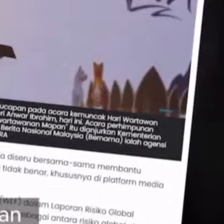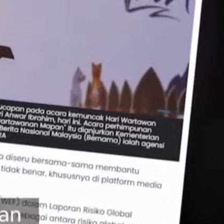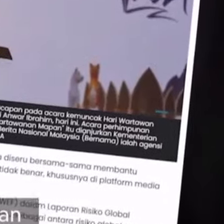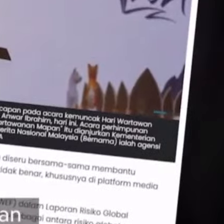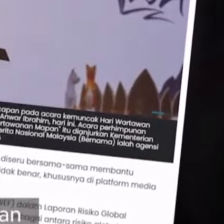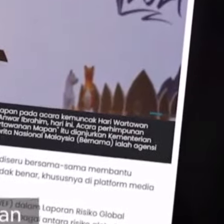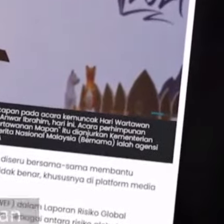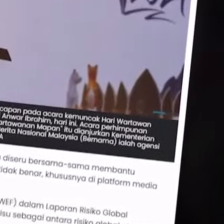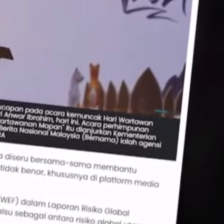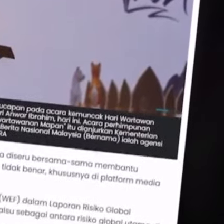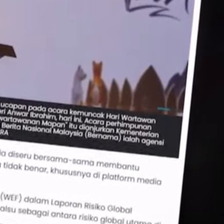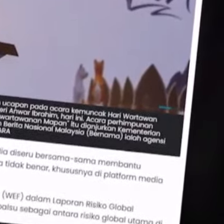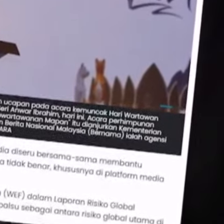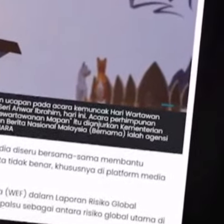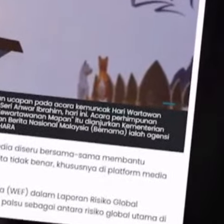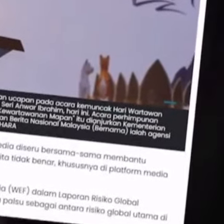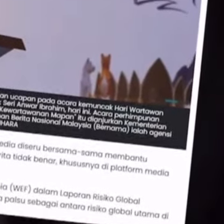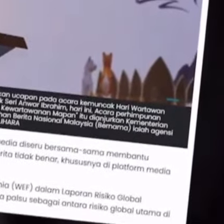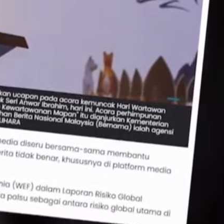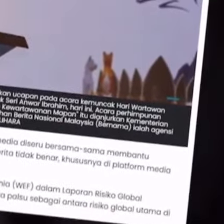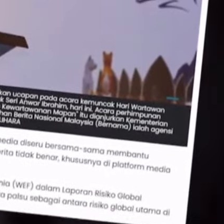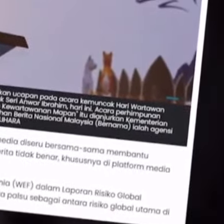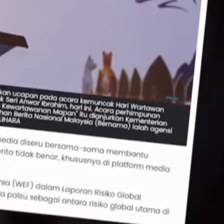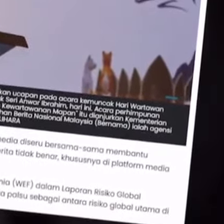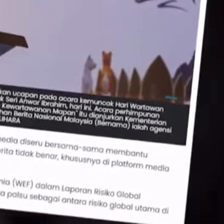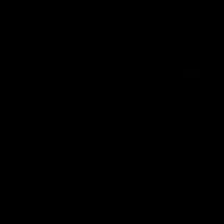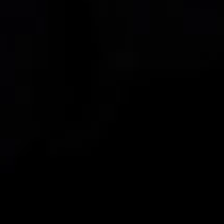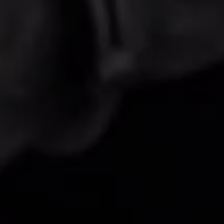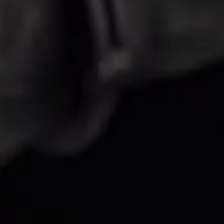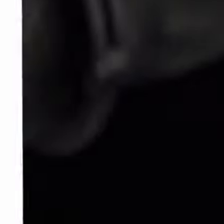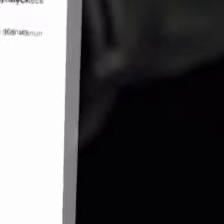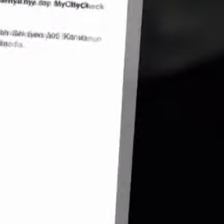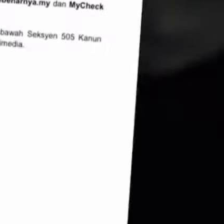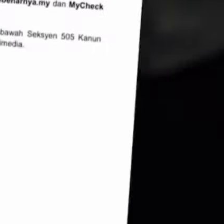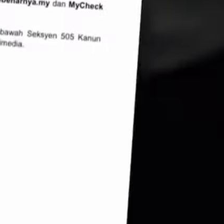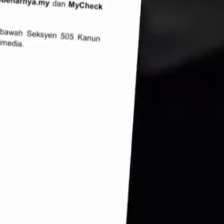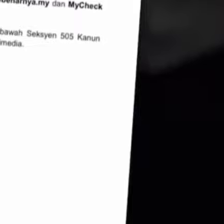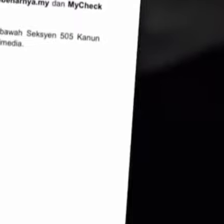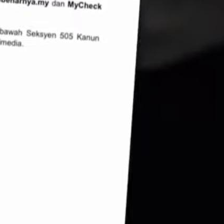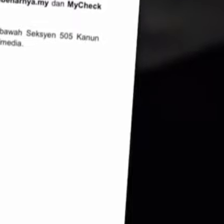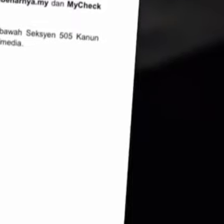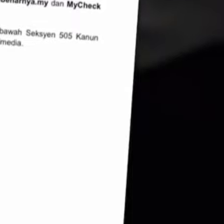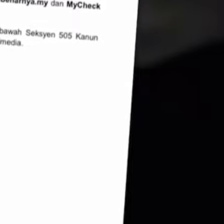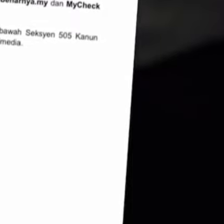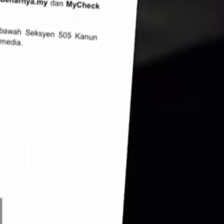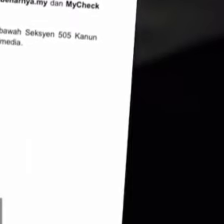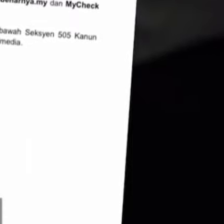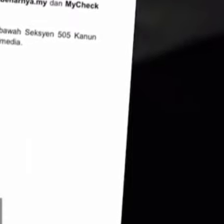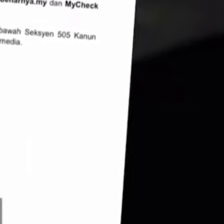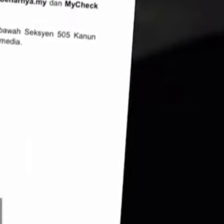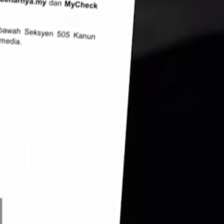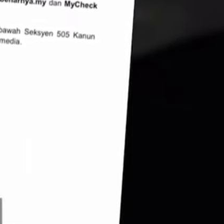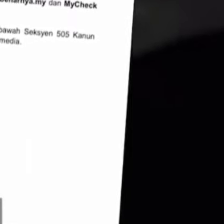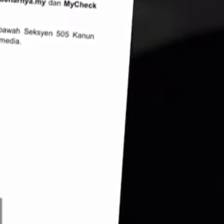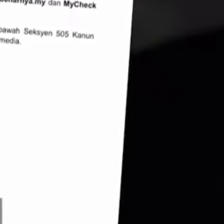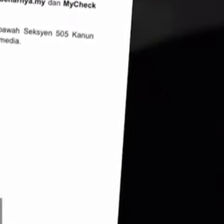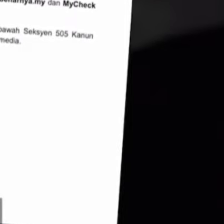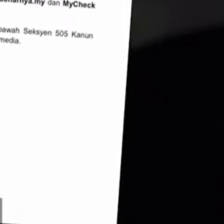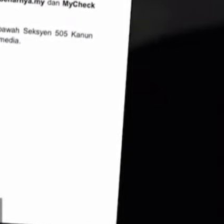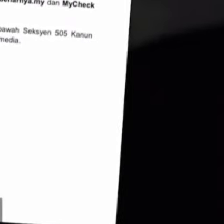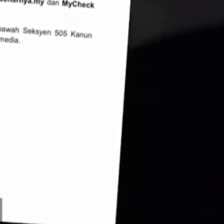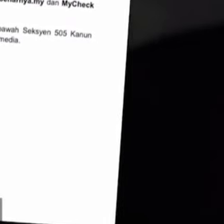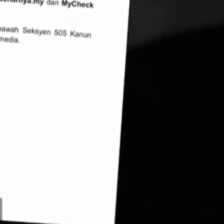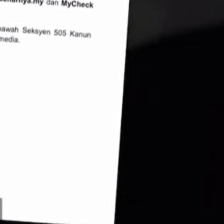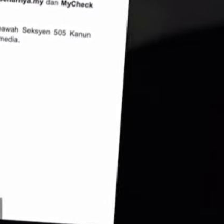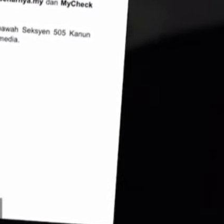terlibat dalam mencipta kandungan serta menyebar berita palsu dan boleh didakwa di bawah Seksyen 233 Akta Komunikasi